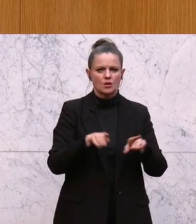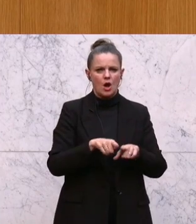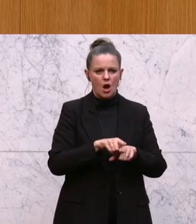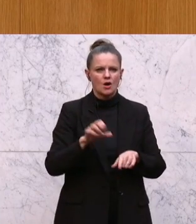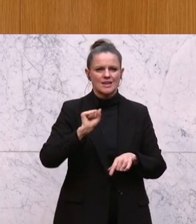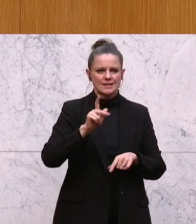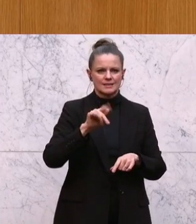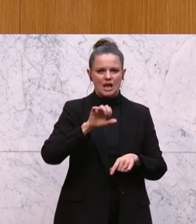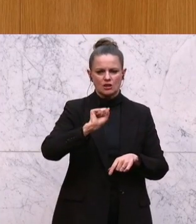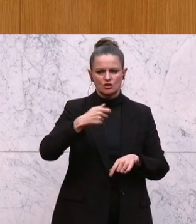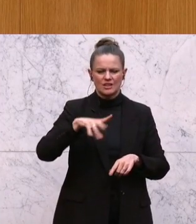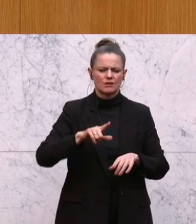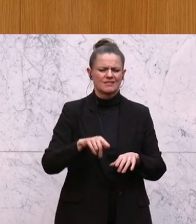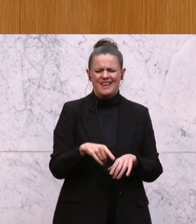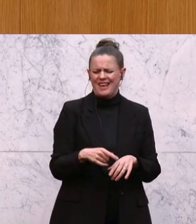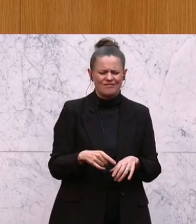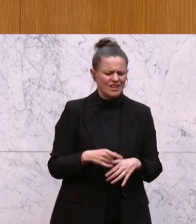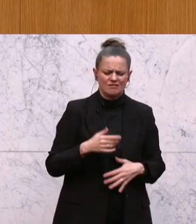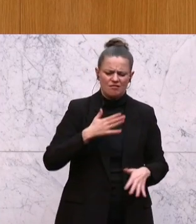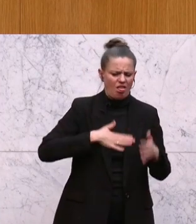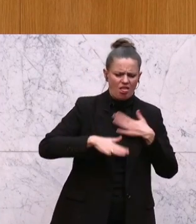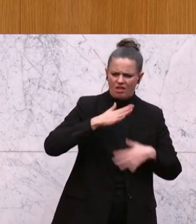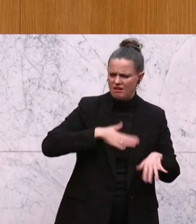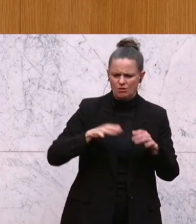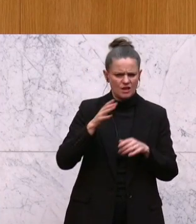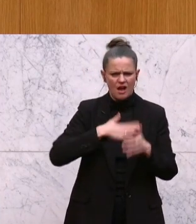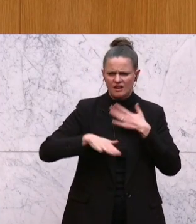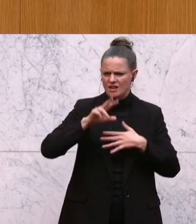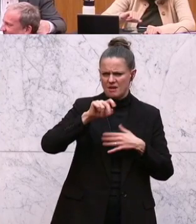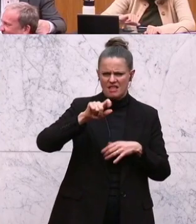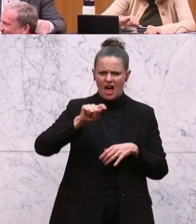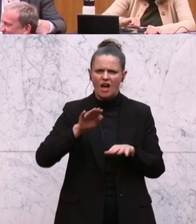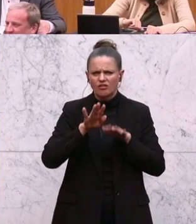Ihrer unerträglichen NATO-Anbiederung, die wir die ganze Zeit erleben.